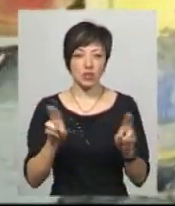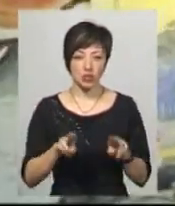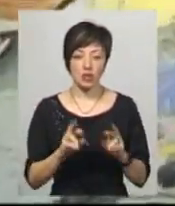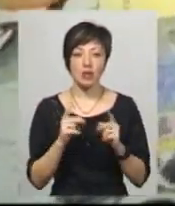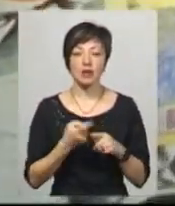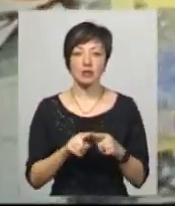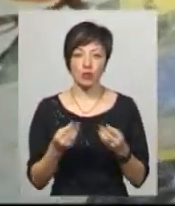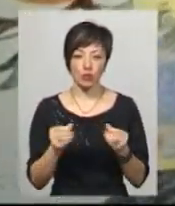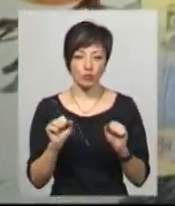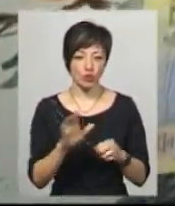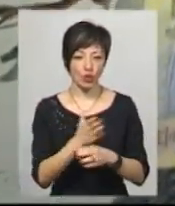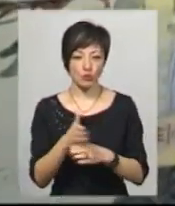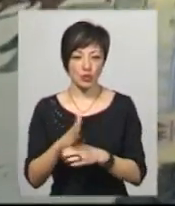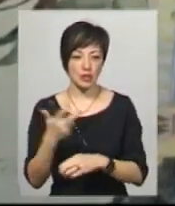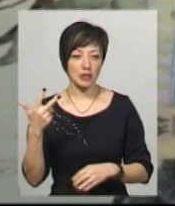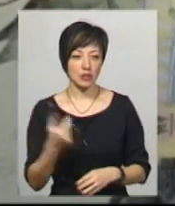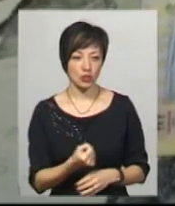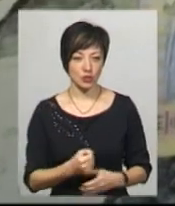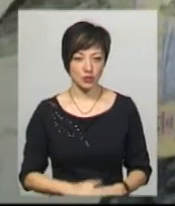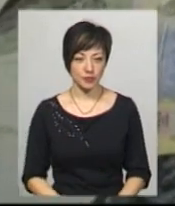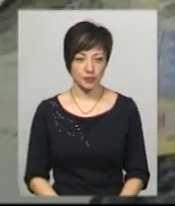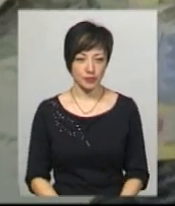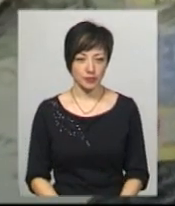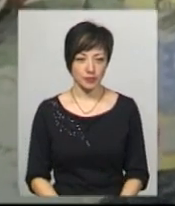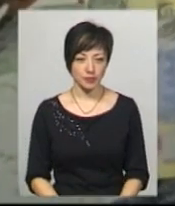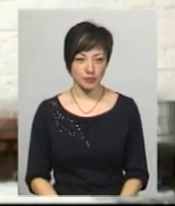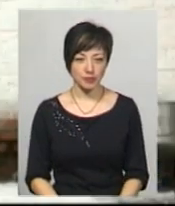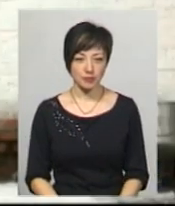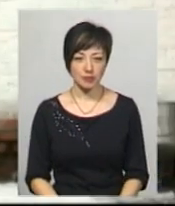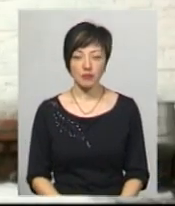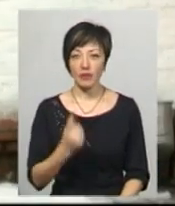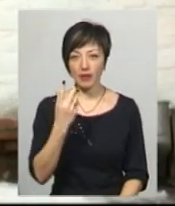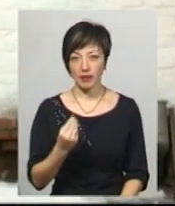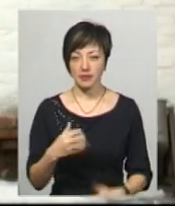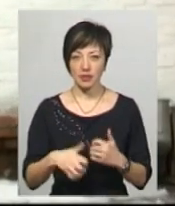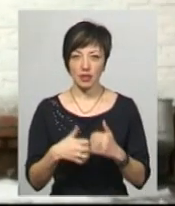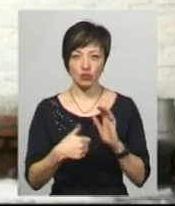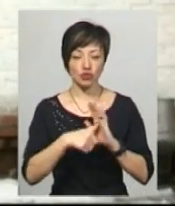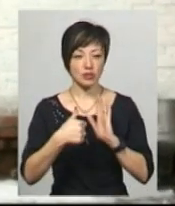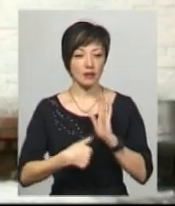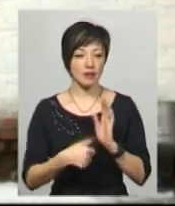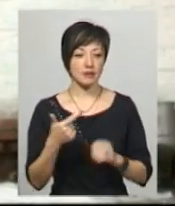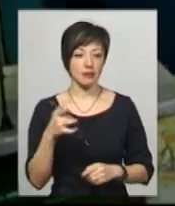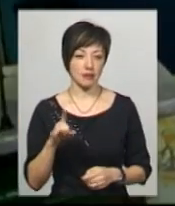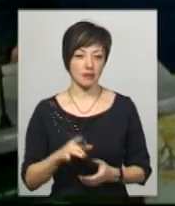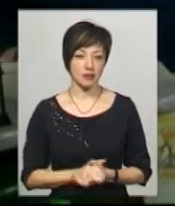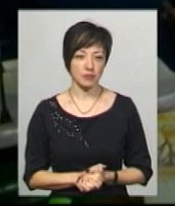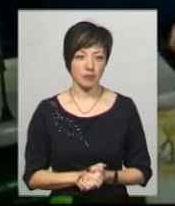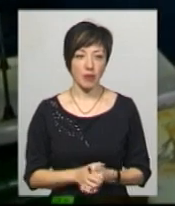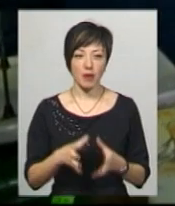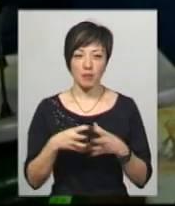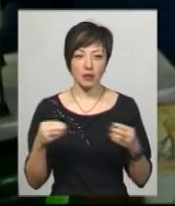залишилось. Як ці гроші можна розподілити на 3 тижні? На 3 неділі. На день це виходить у середньому по 16 гривень. Батон